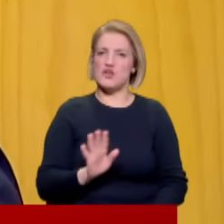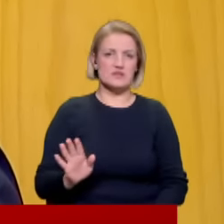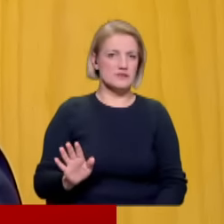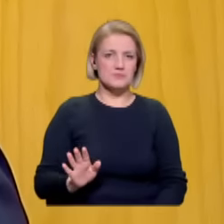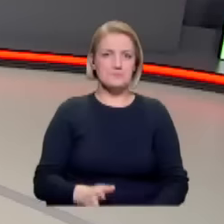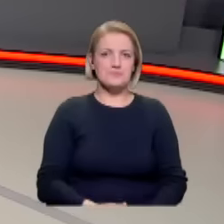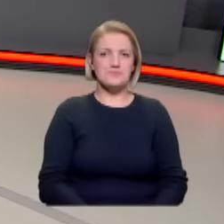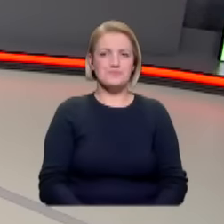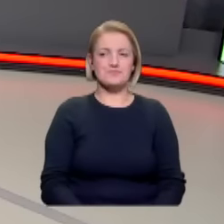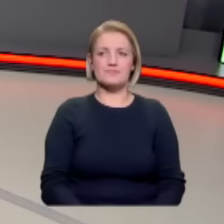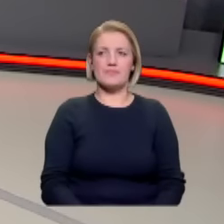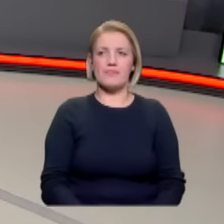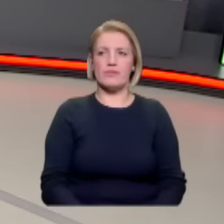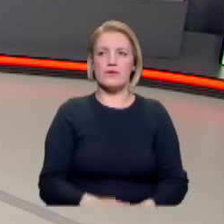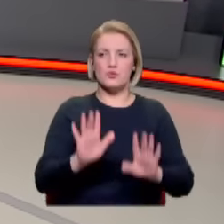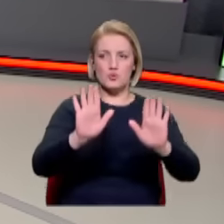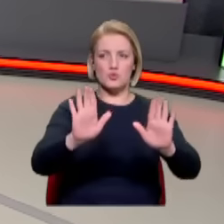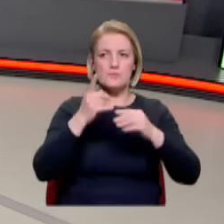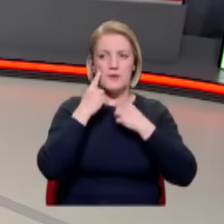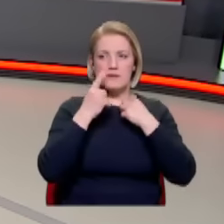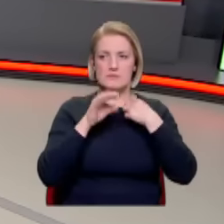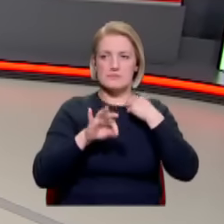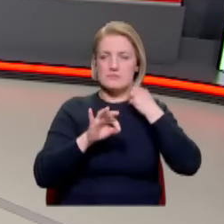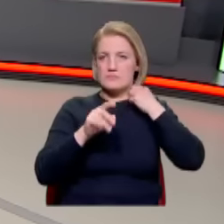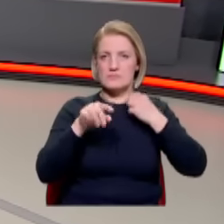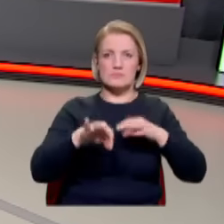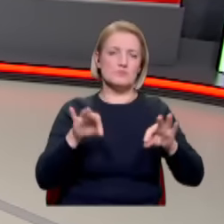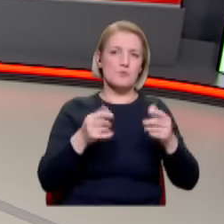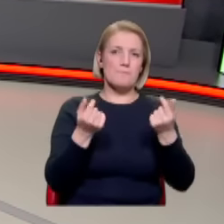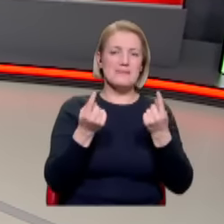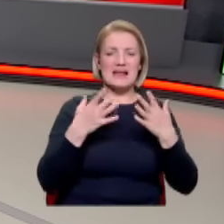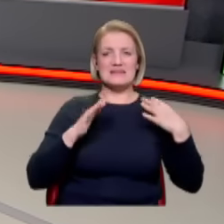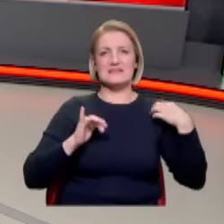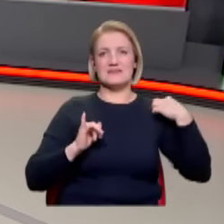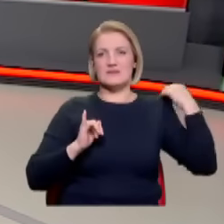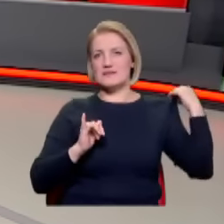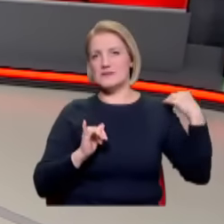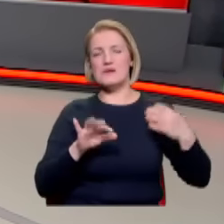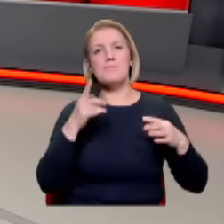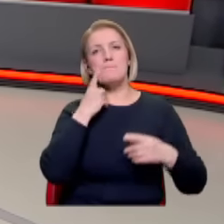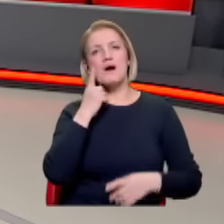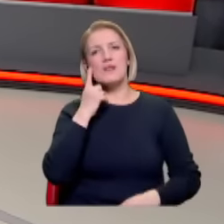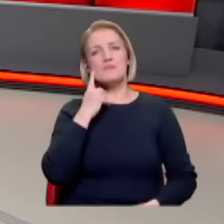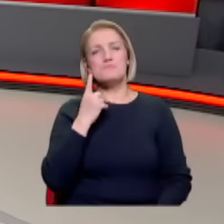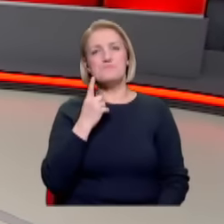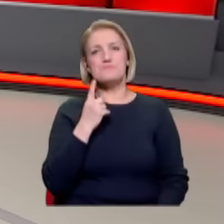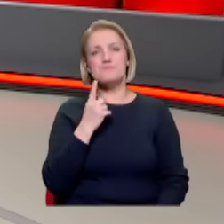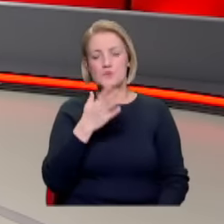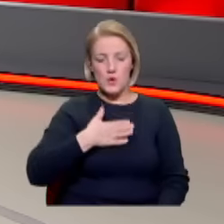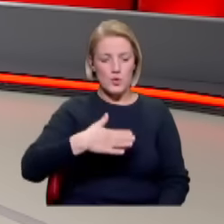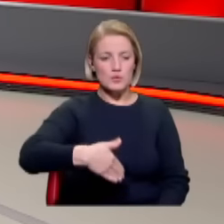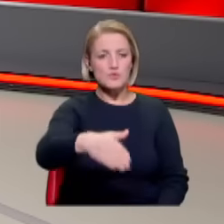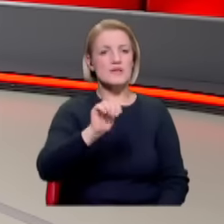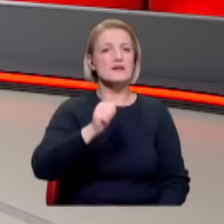etmeyecektir. Evet, durun bakalım şimdi. Bugün böyle biraz serinledik. Bakalım